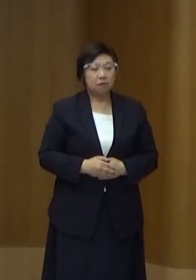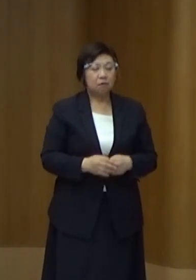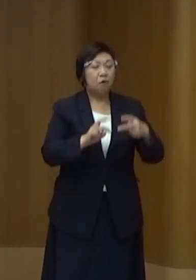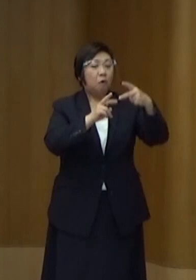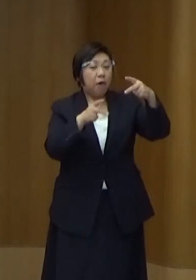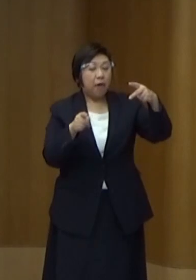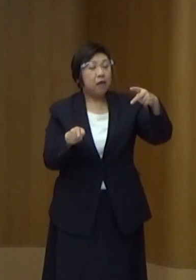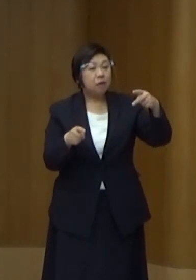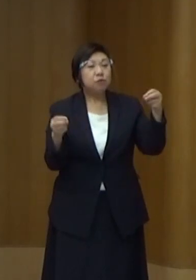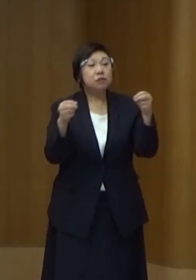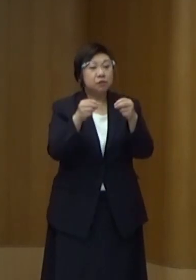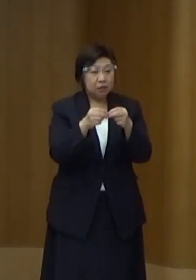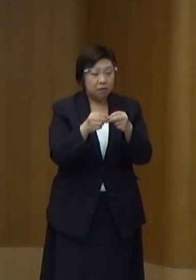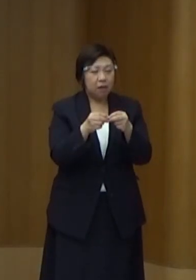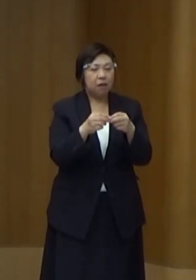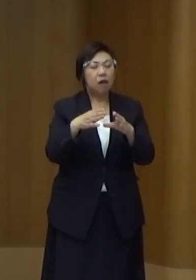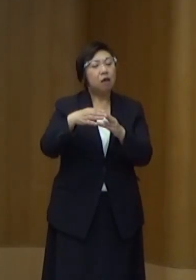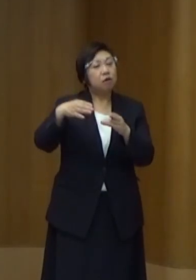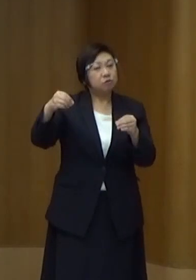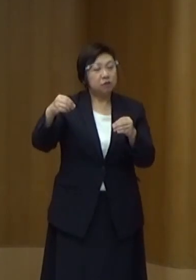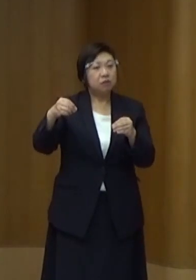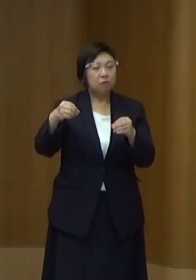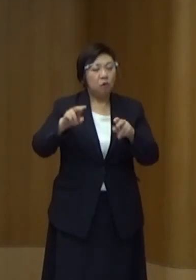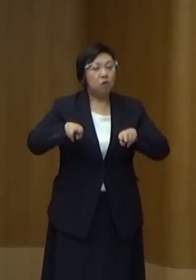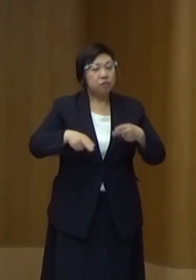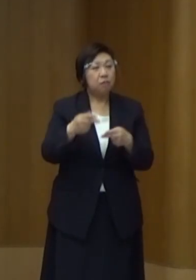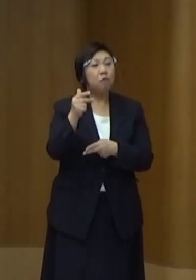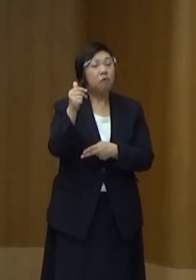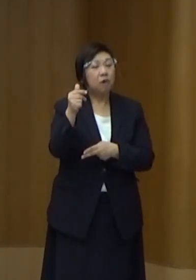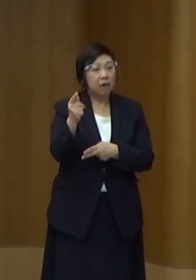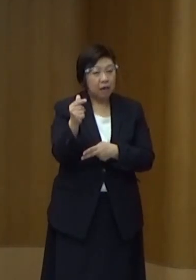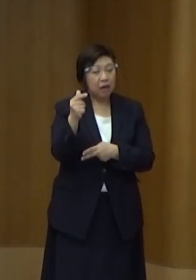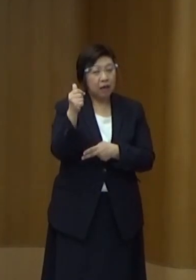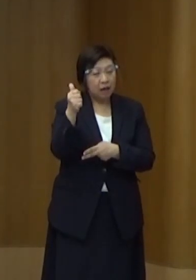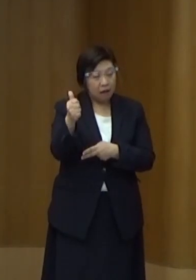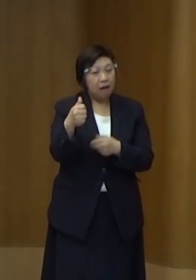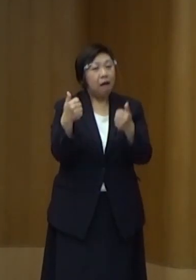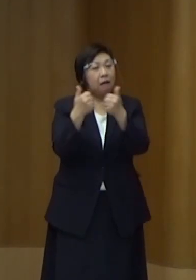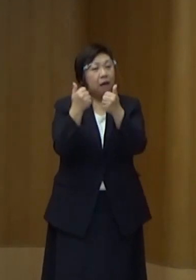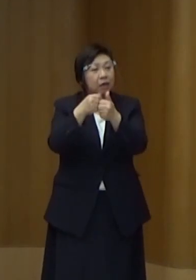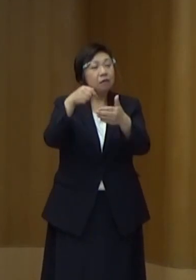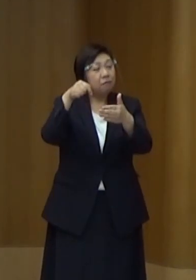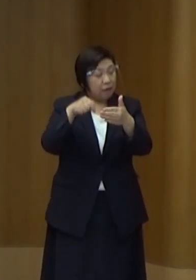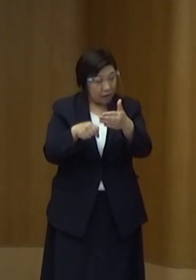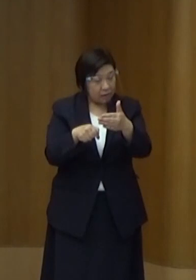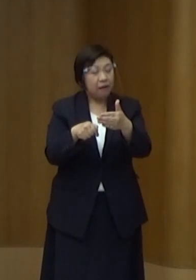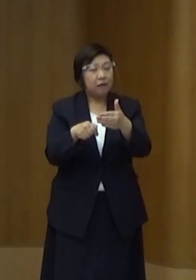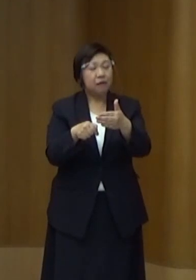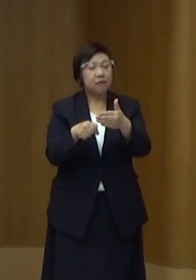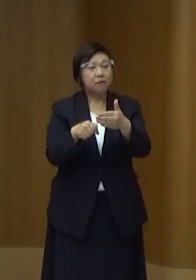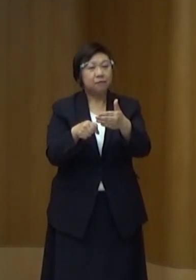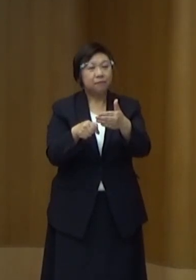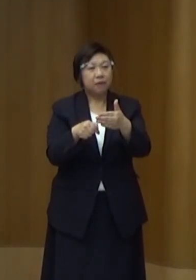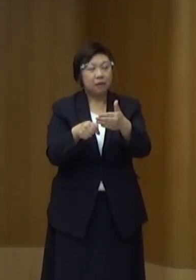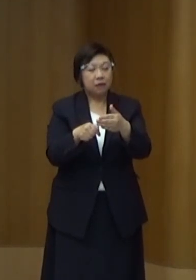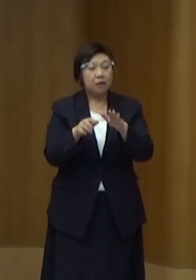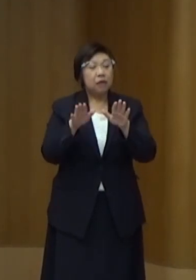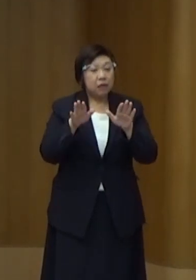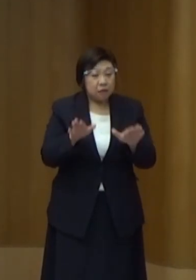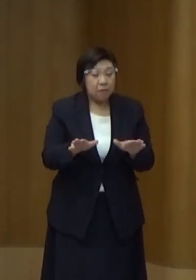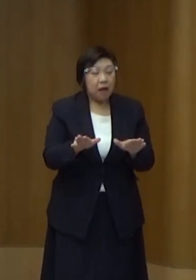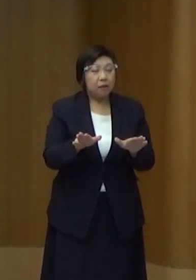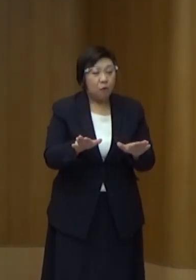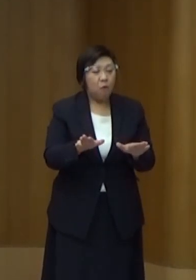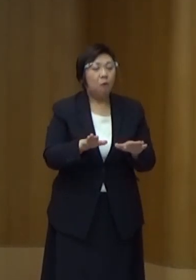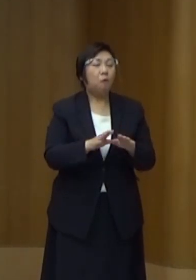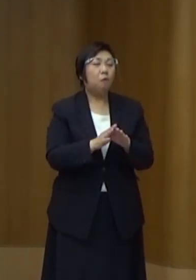株については国のアドバイザリーボードにおいても、現状 その既存株と